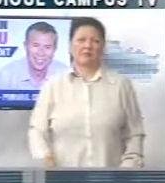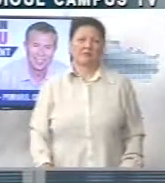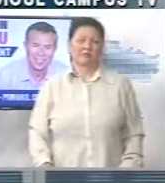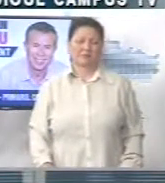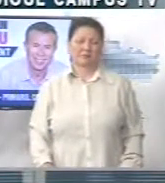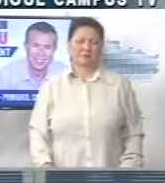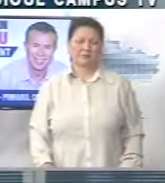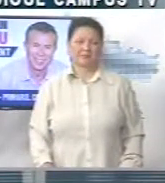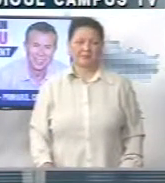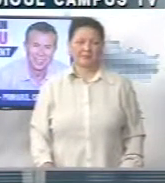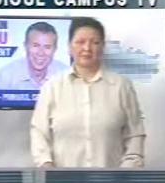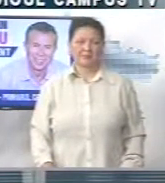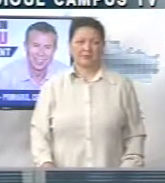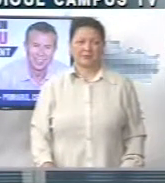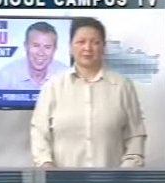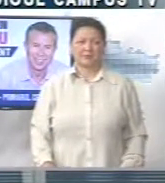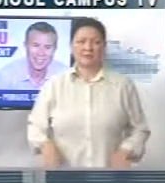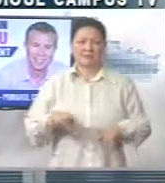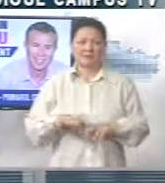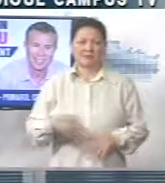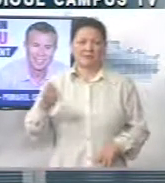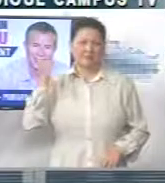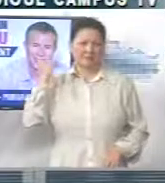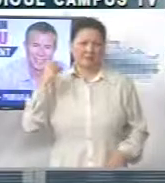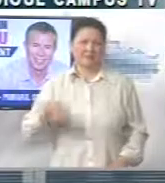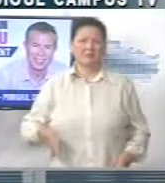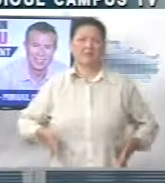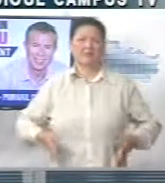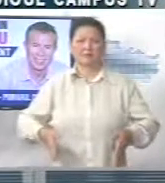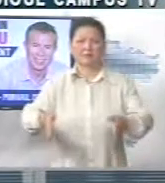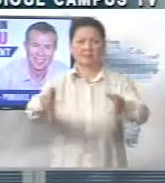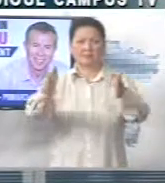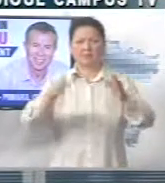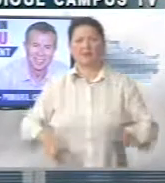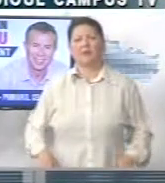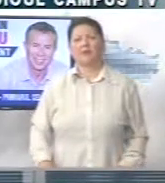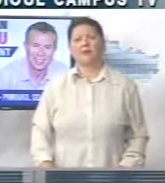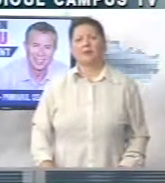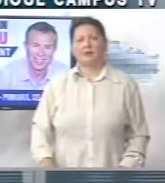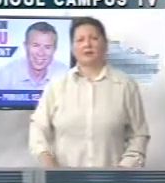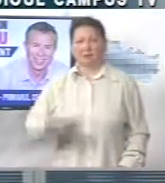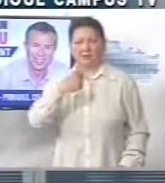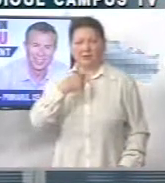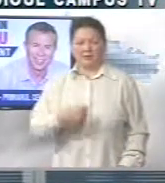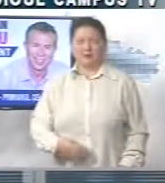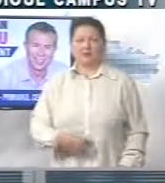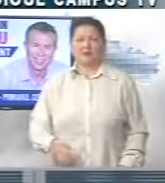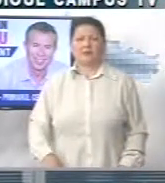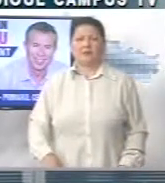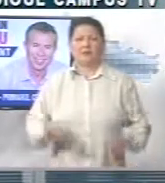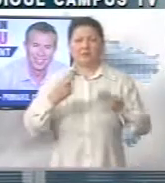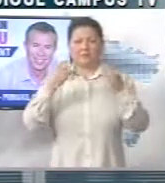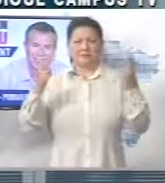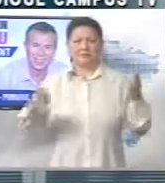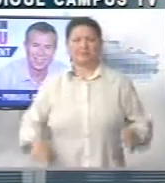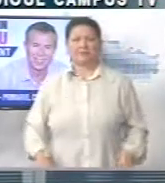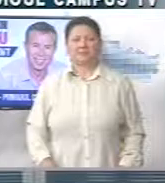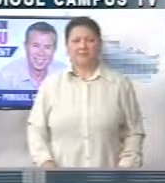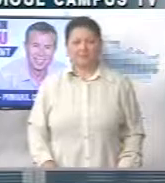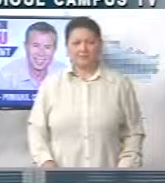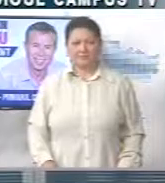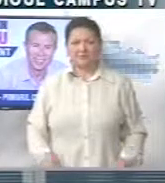la acel moment, sigur că da. Acea alee a personalităților, acele locuri, mărirea, extinderea